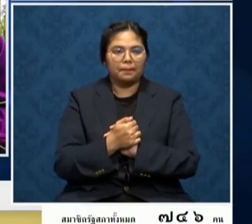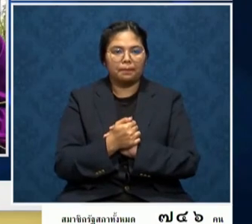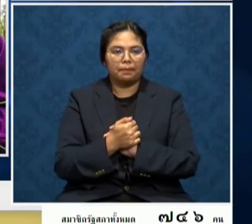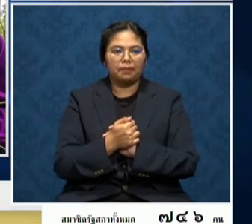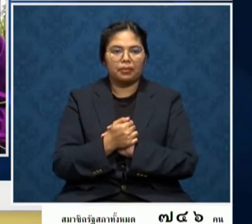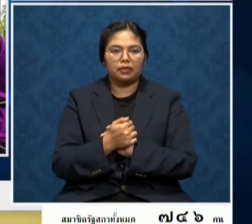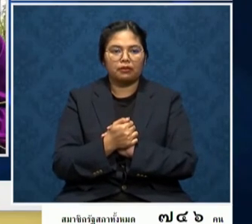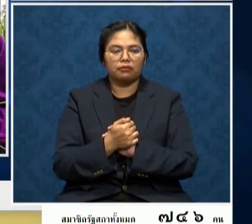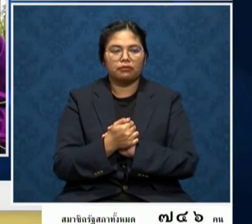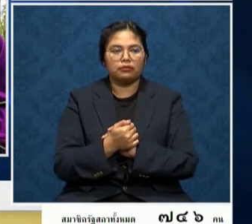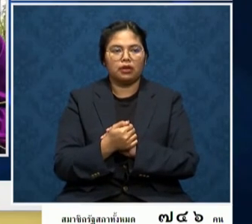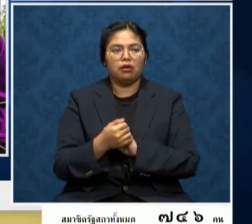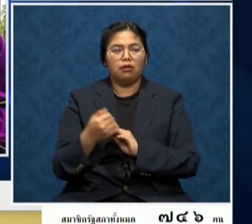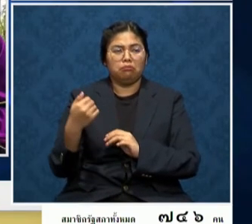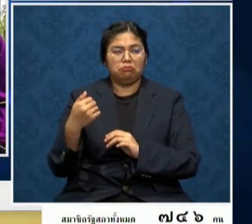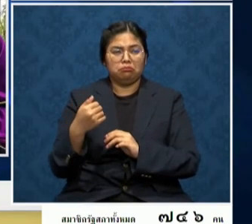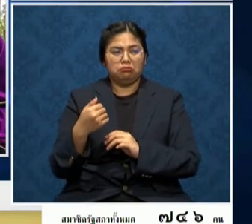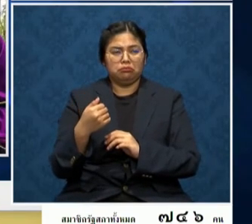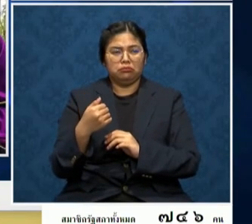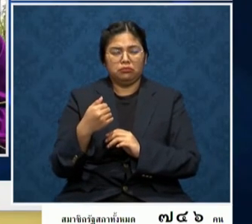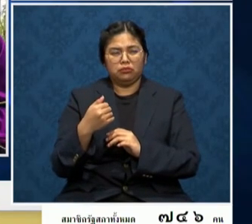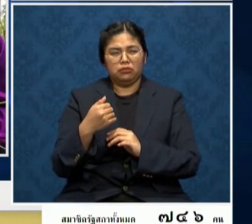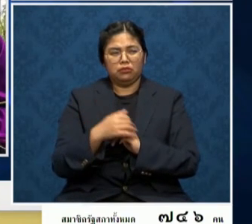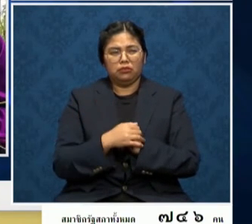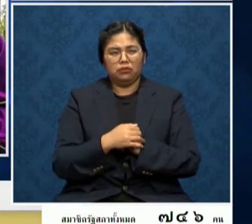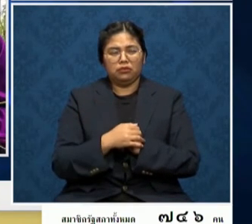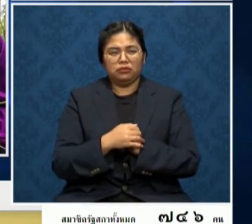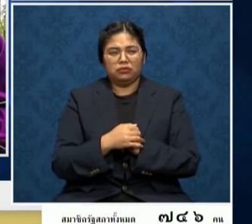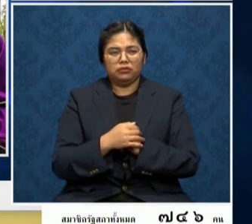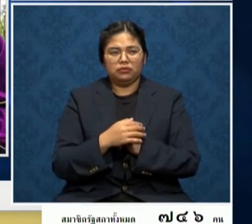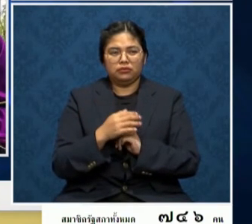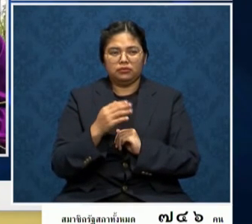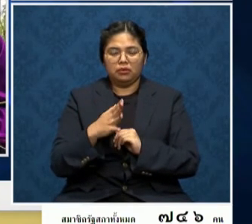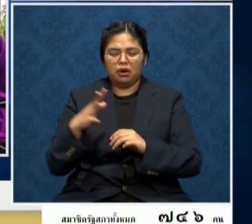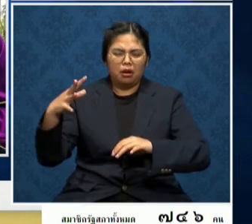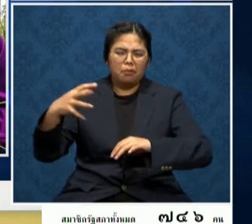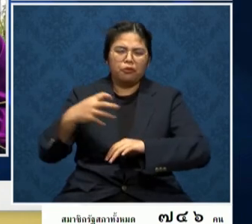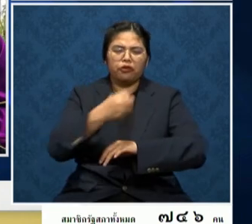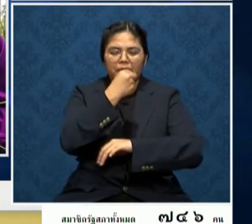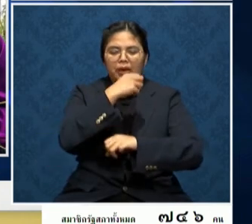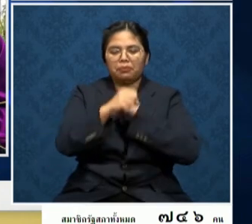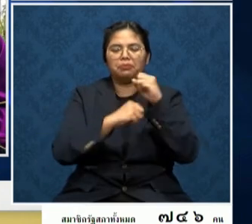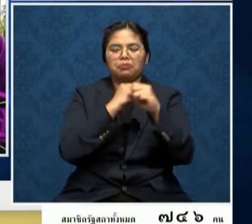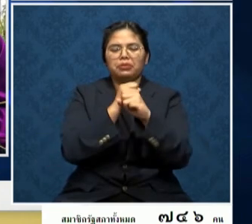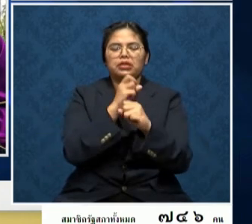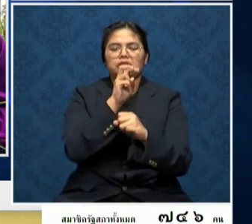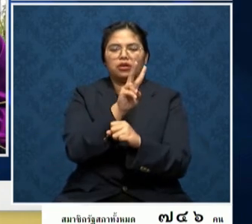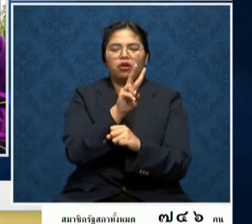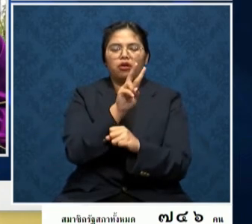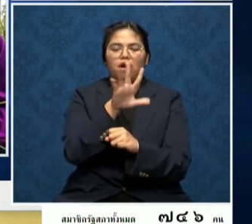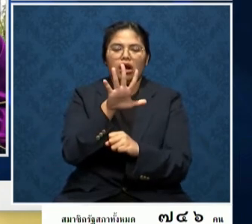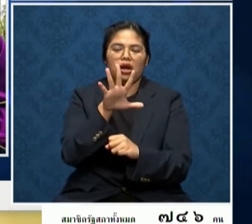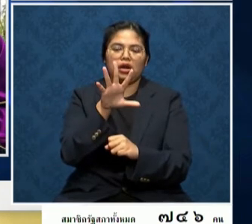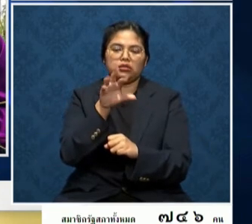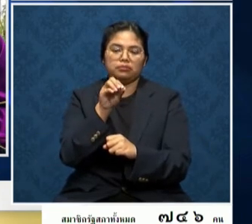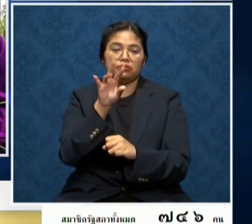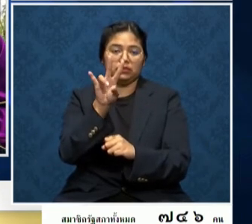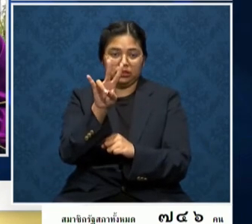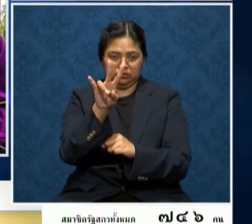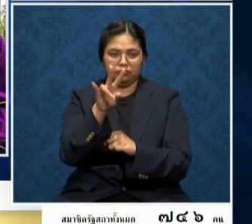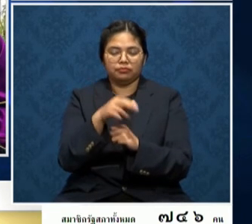แทบจะทันทีที่พลเอกประยุทธ์จันทร์โอชาและพวกทำรัฐประหารเมื่อปีพ.ศ2557